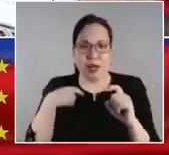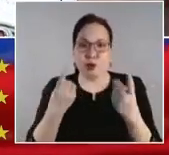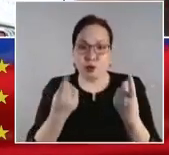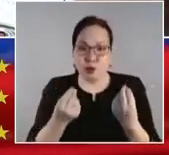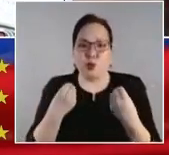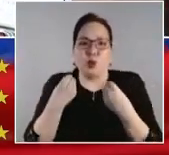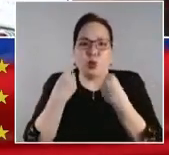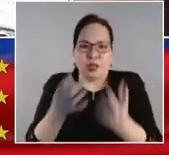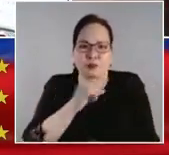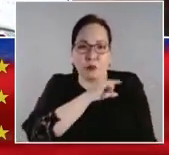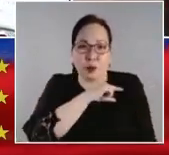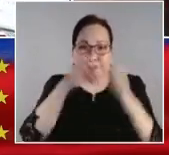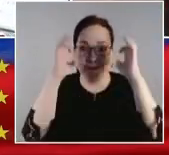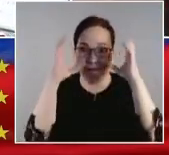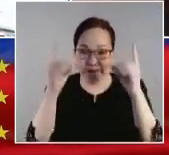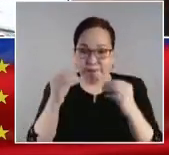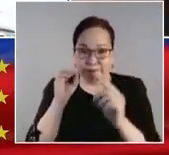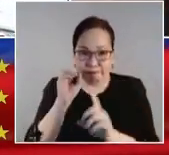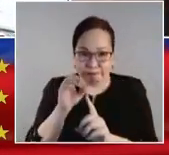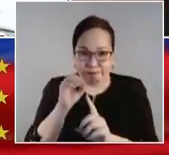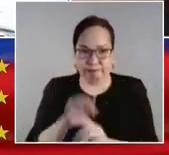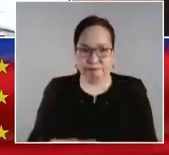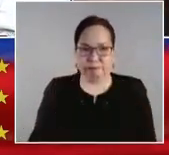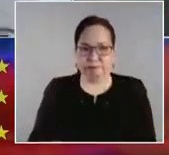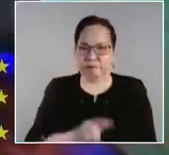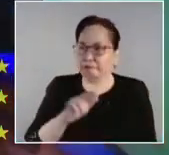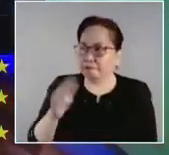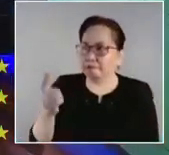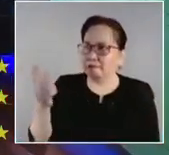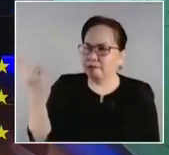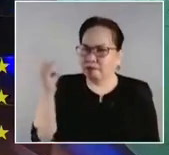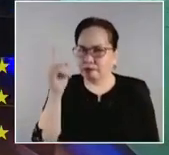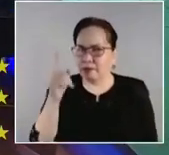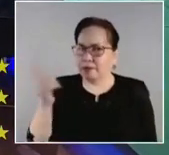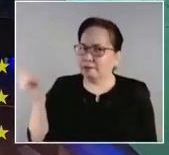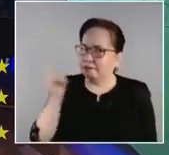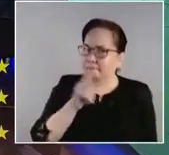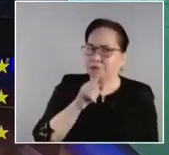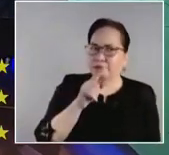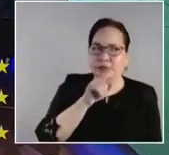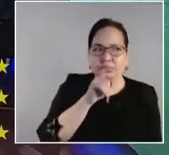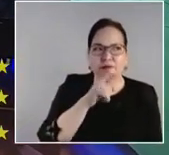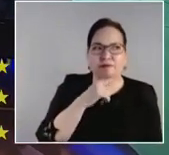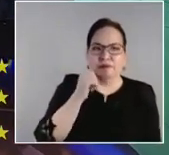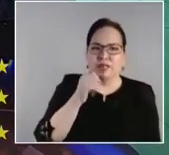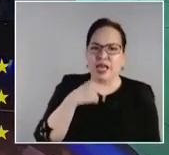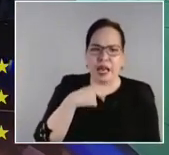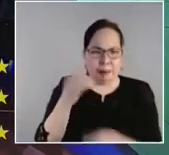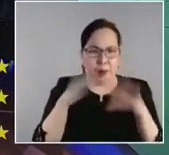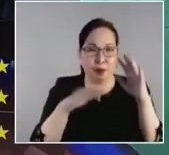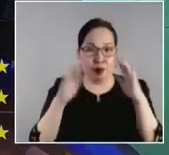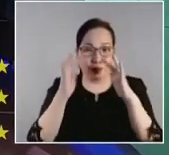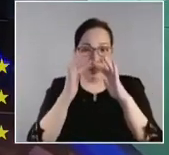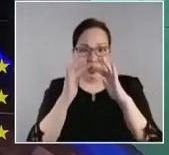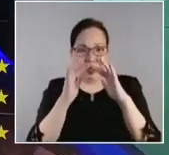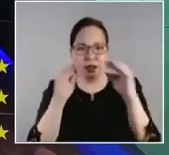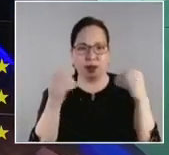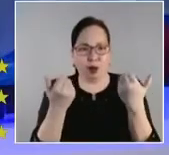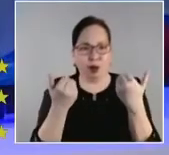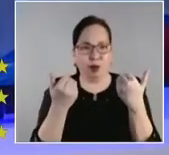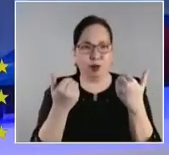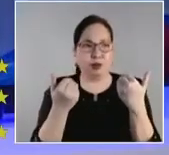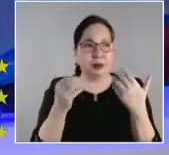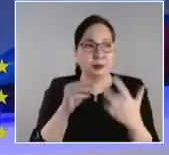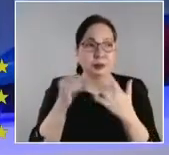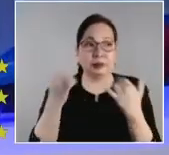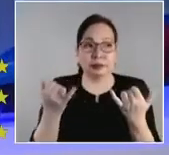education. Well, speaking of education, Ms. Lopez, itong problema natin sa internet connection, no? Lalo na't ngayon, we have